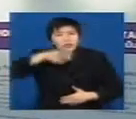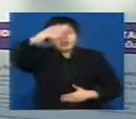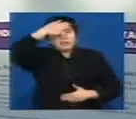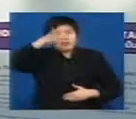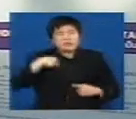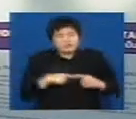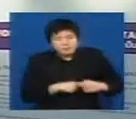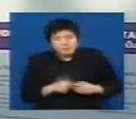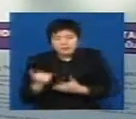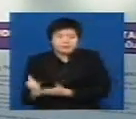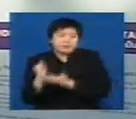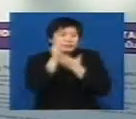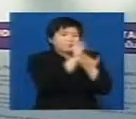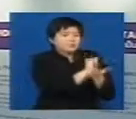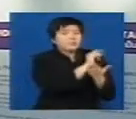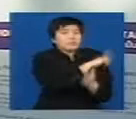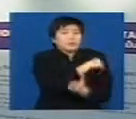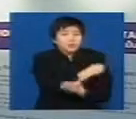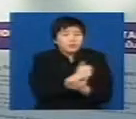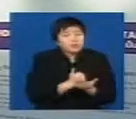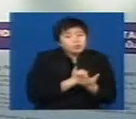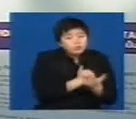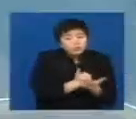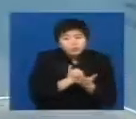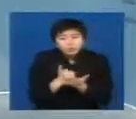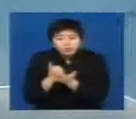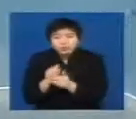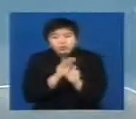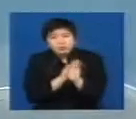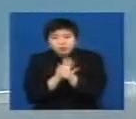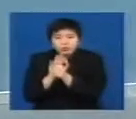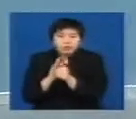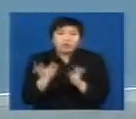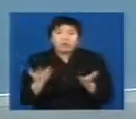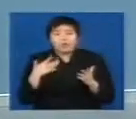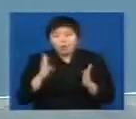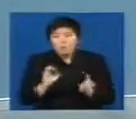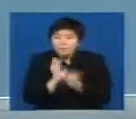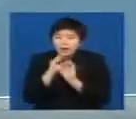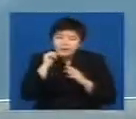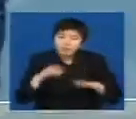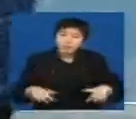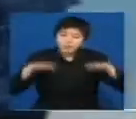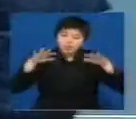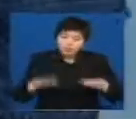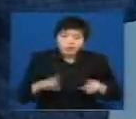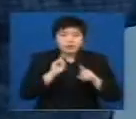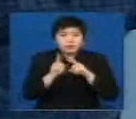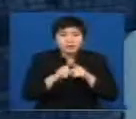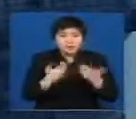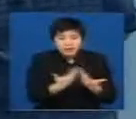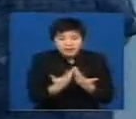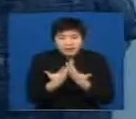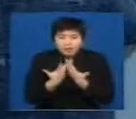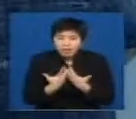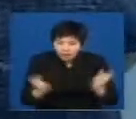พยาบาลอะไรต่ออะไร ซึ่งรวม การช่วยเหลือผู้ประสบภัยการช่วยเหลือผู้ประสบภัยทุกเรื่องไหลนาสาโทก็เสีย